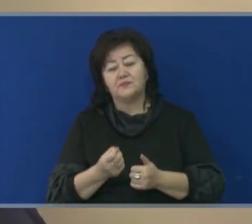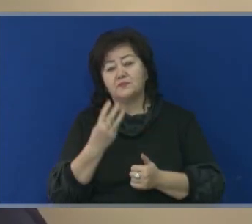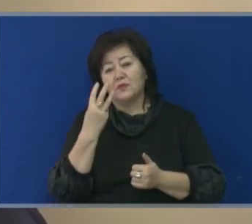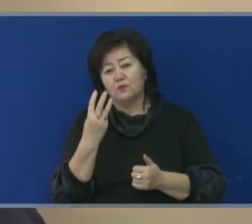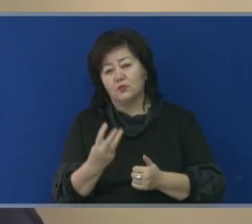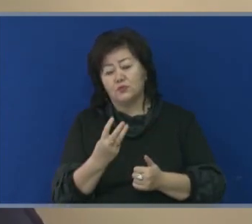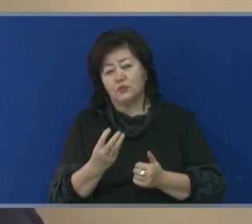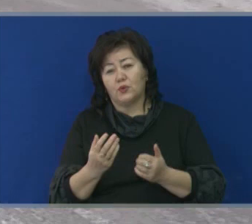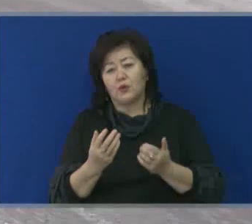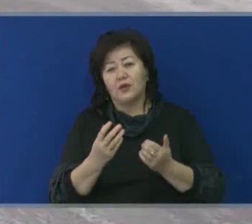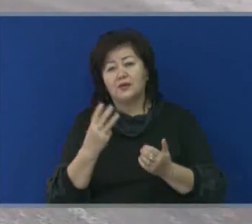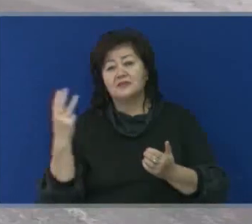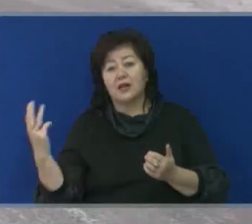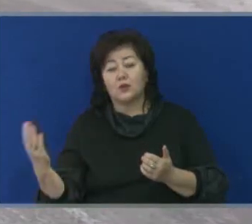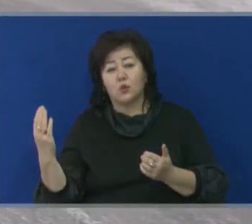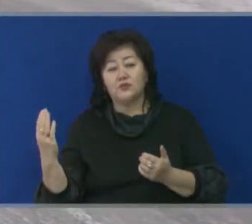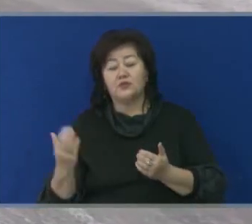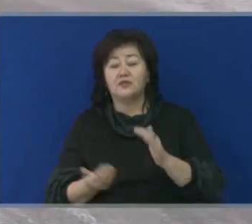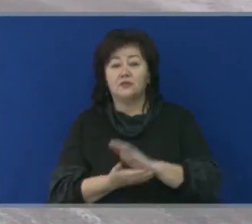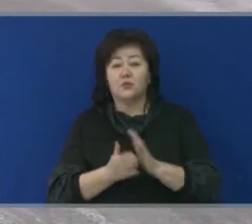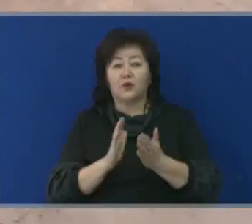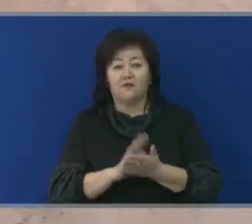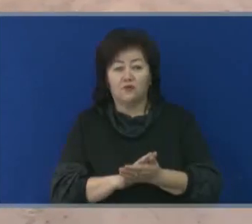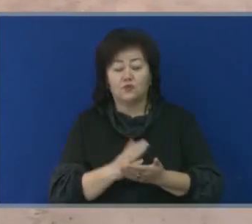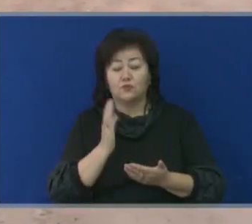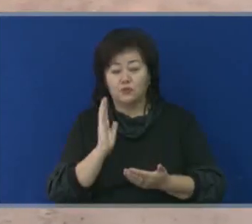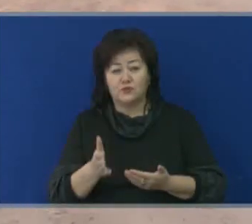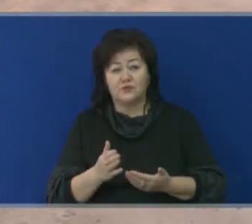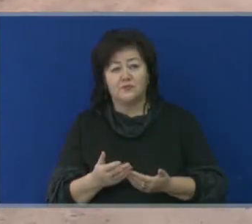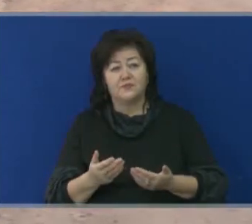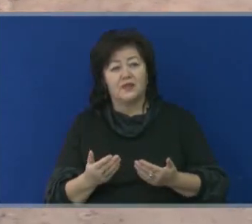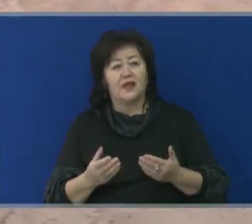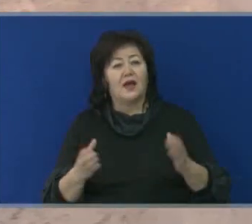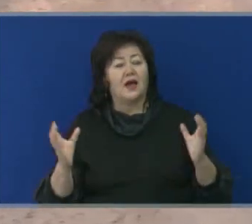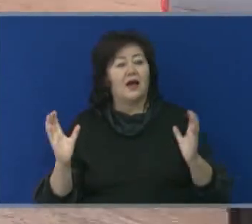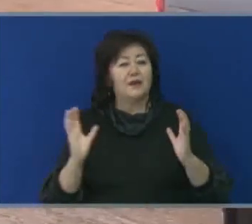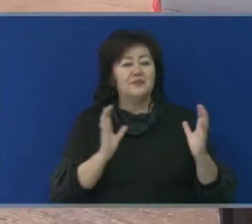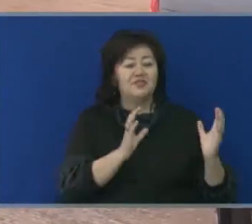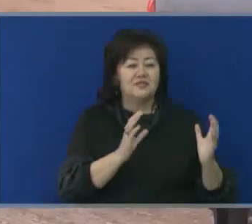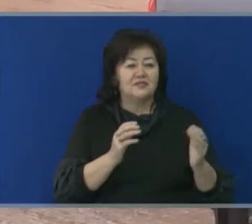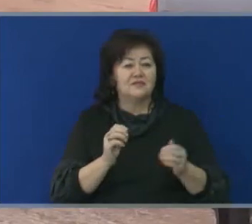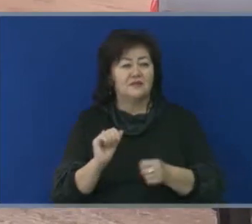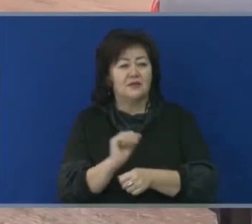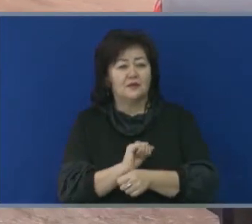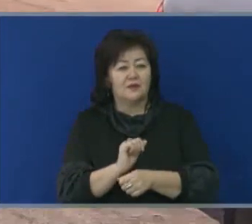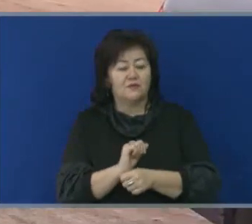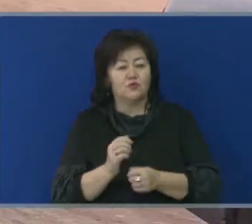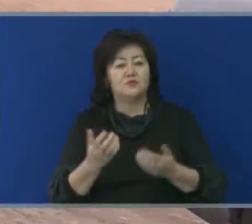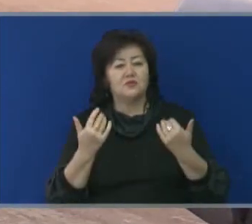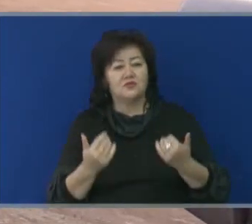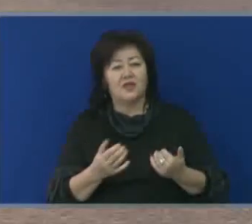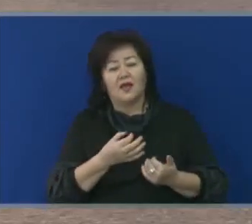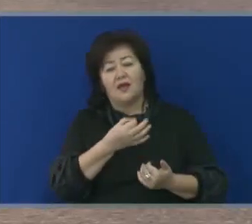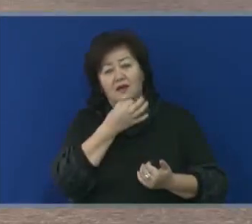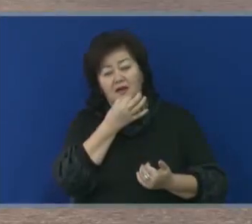трехсторонний договор с акиматом. Также в ходе совещания были обсуждены вопросы общественного транспорта. Из-за графика движения и преждевременного